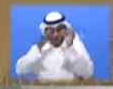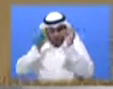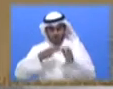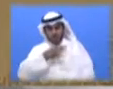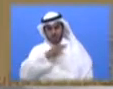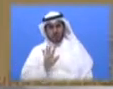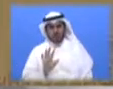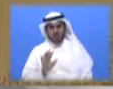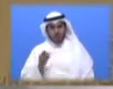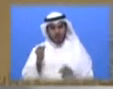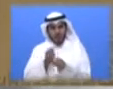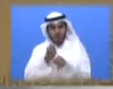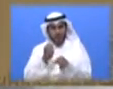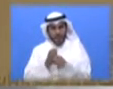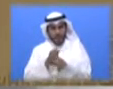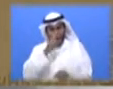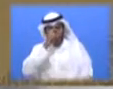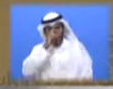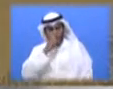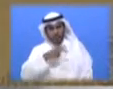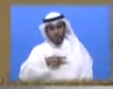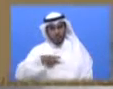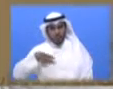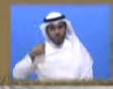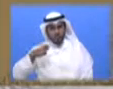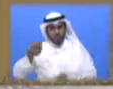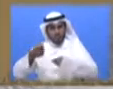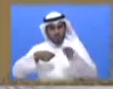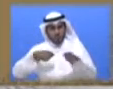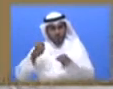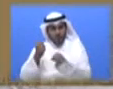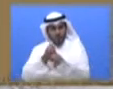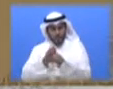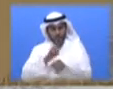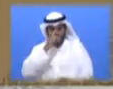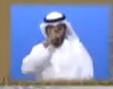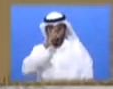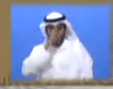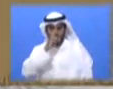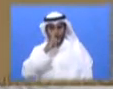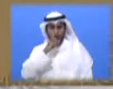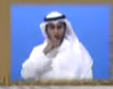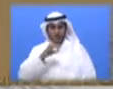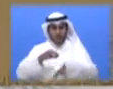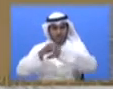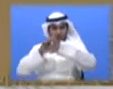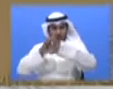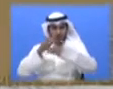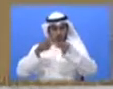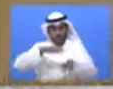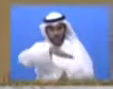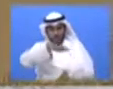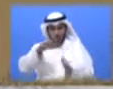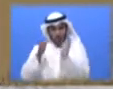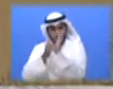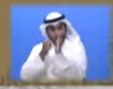لقانون دعم الإسكاني المكلفة في وزارة التجارة والمقرر من مجلس